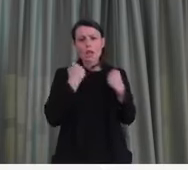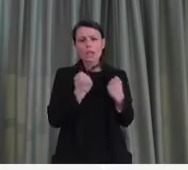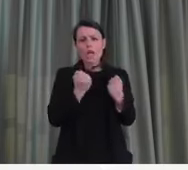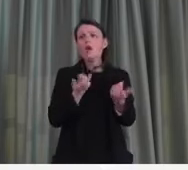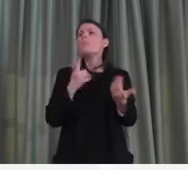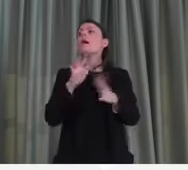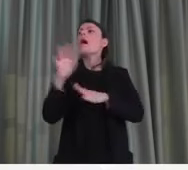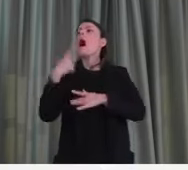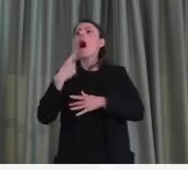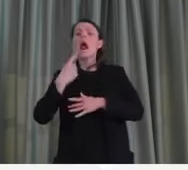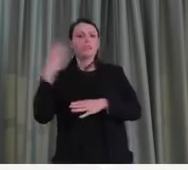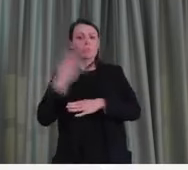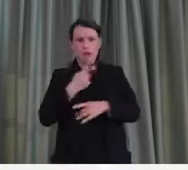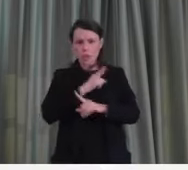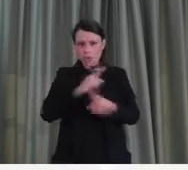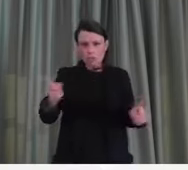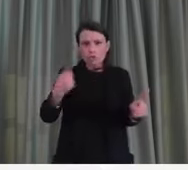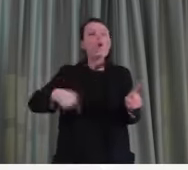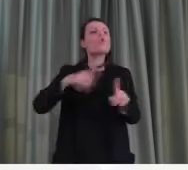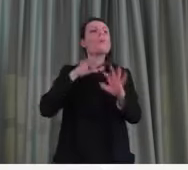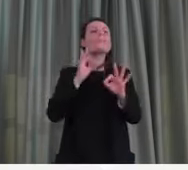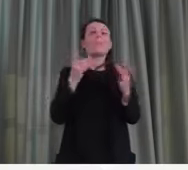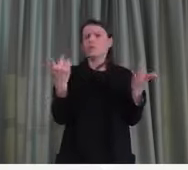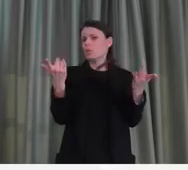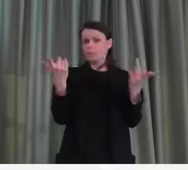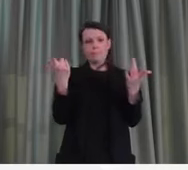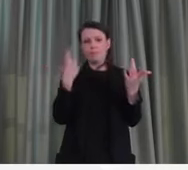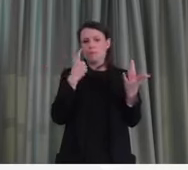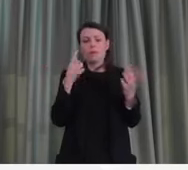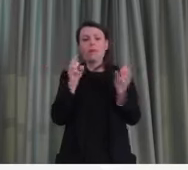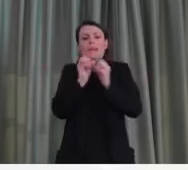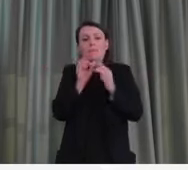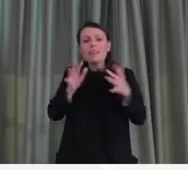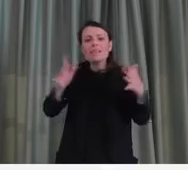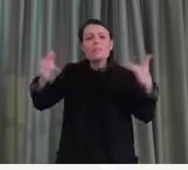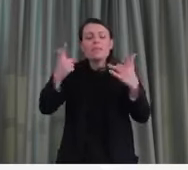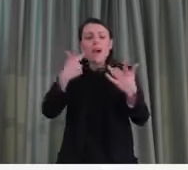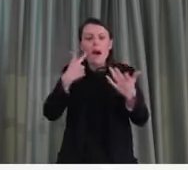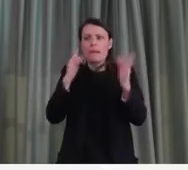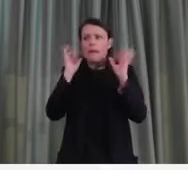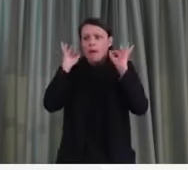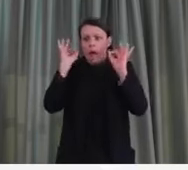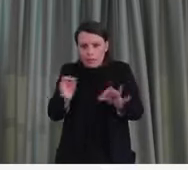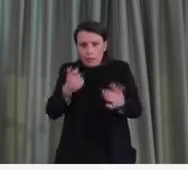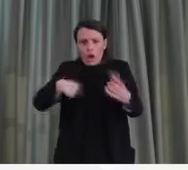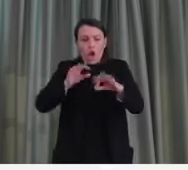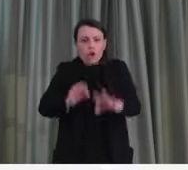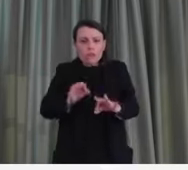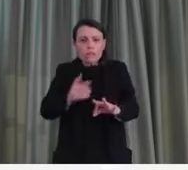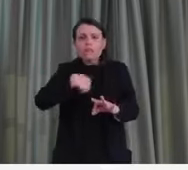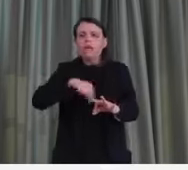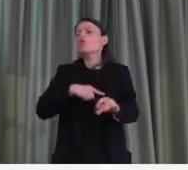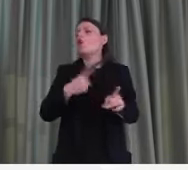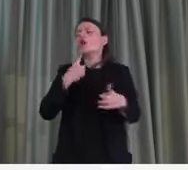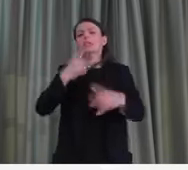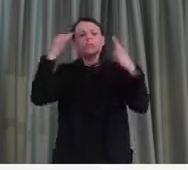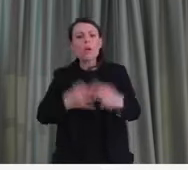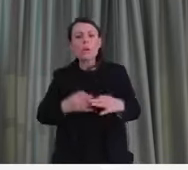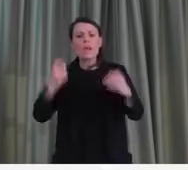come tante imprese come tanti cittadini come tanti scienziati anche in questo campo riusciremo a dare una risposta molto